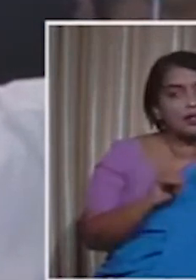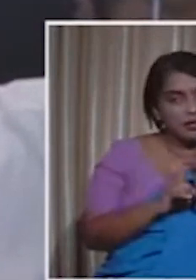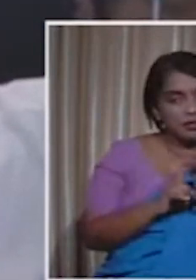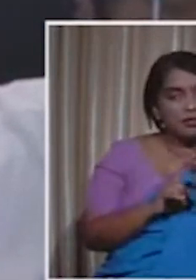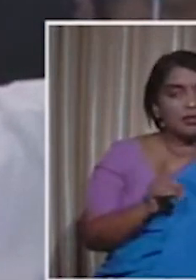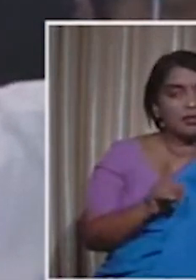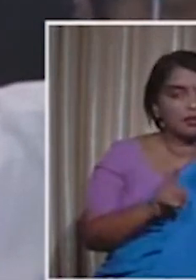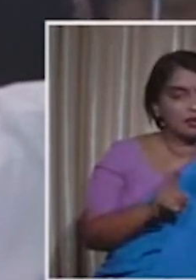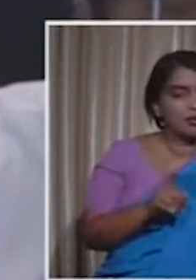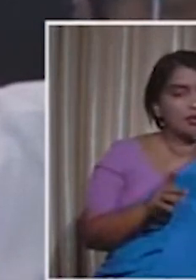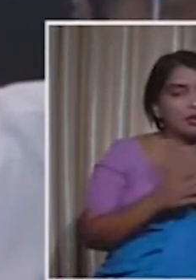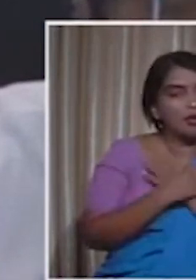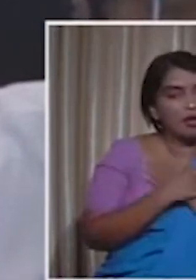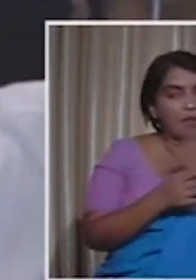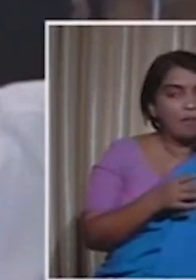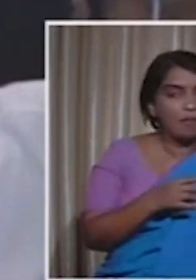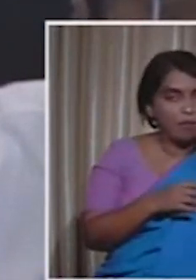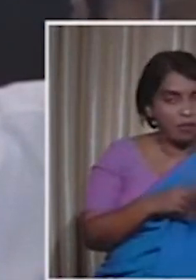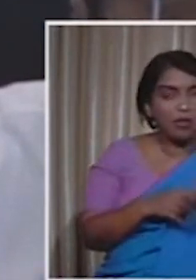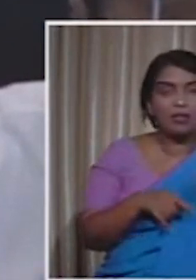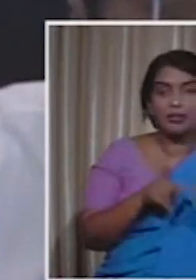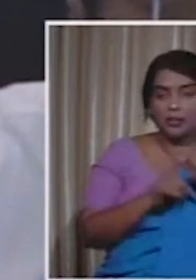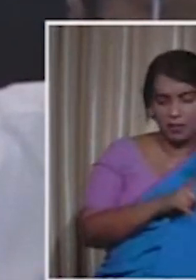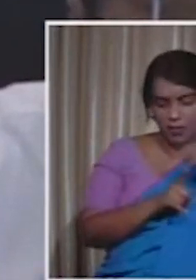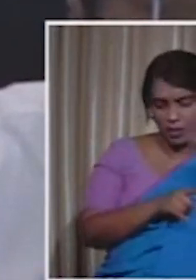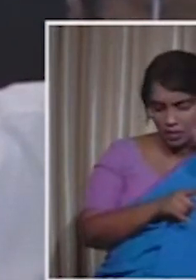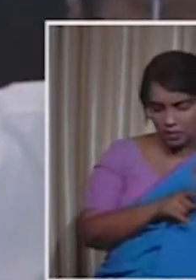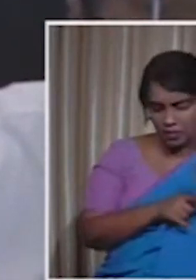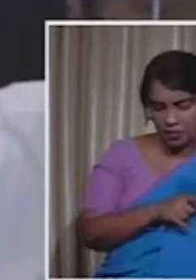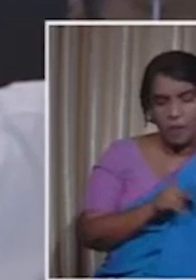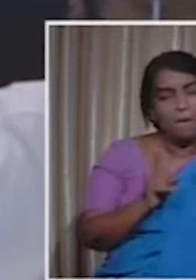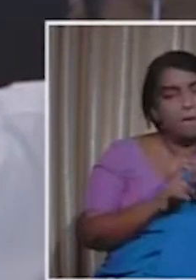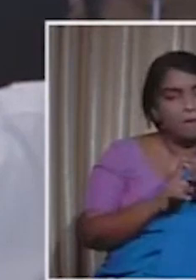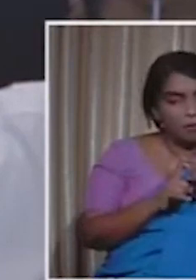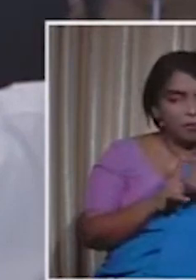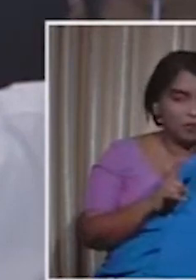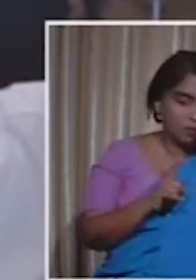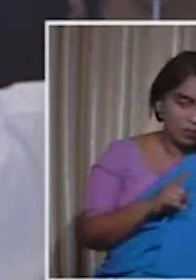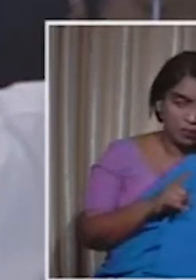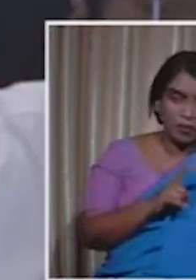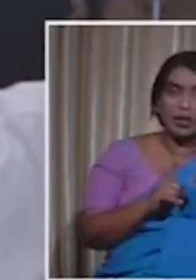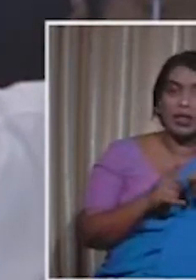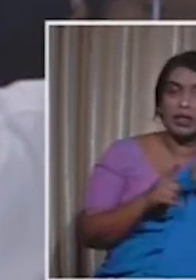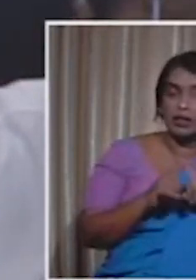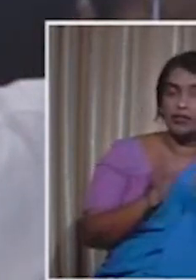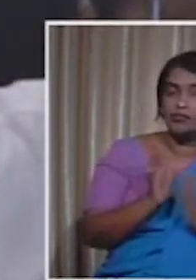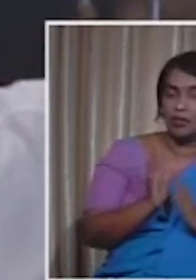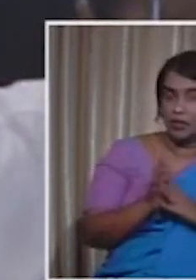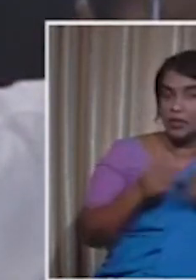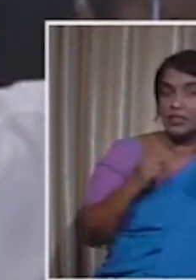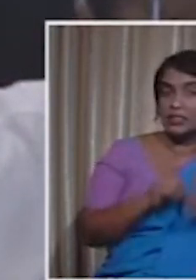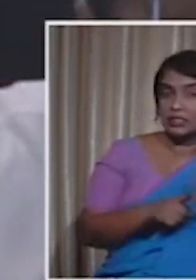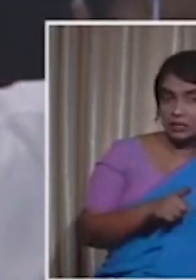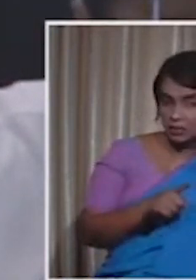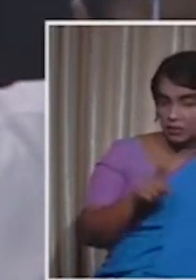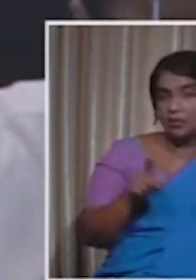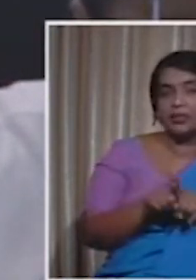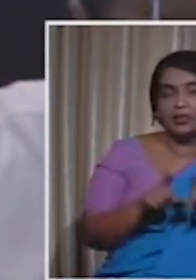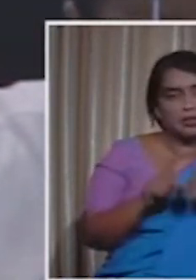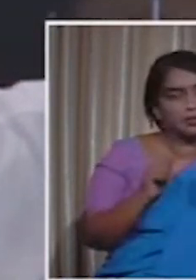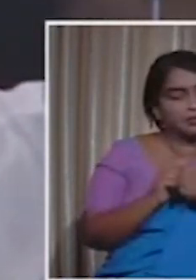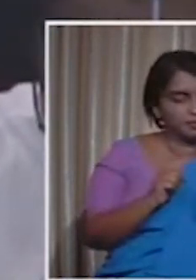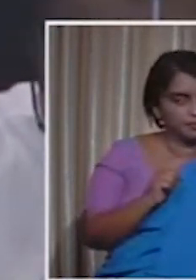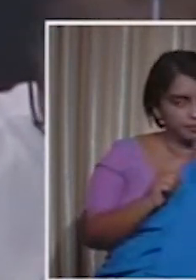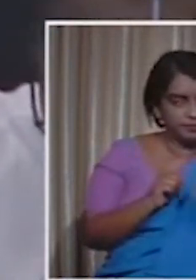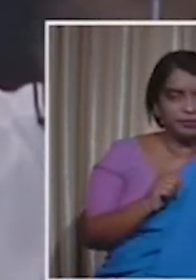பயங்கரவாதத்தை ஏற்றுக்கொள்ள முடியாதென பிரதமர் தினேஷ் குணவர்த்தன தெரிவித்துள்ளார். இன்றைய நாடாளுமன்ற அமர்வில் விசேட உரையாற்றும் போதே அவர் மேற்கண்டவாறு